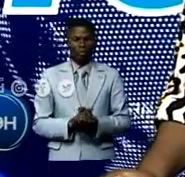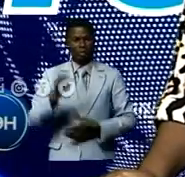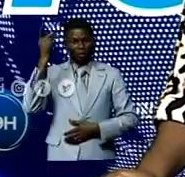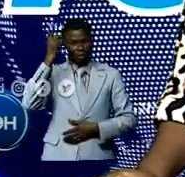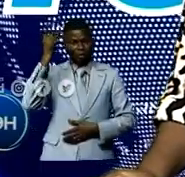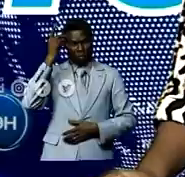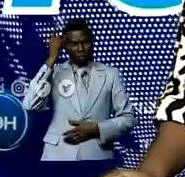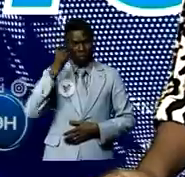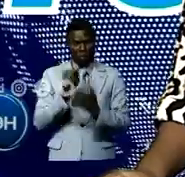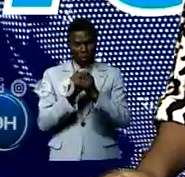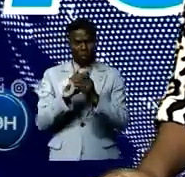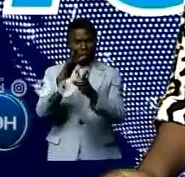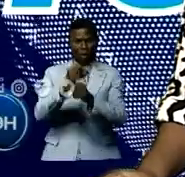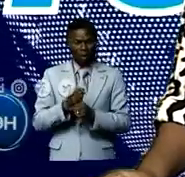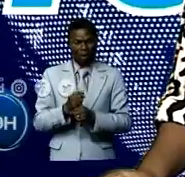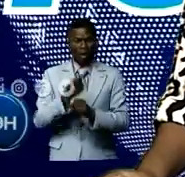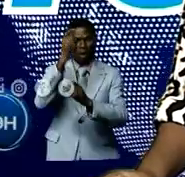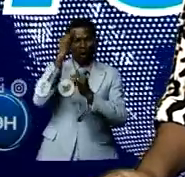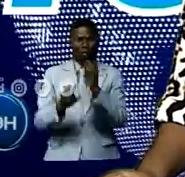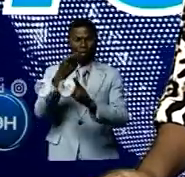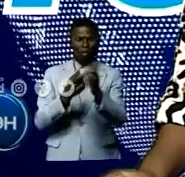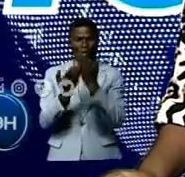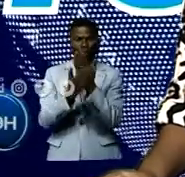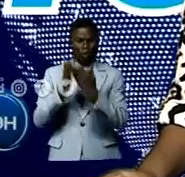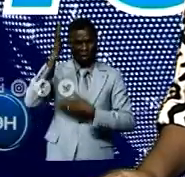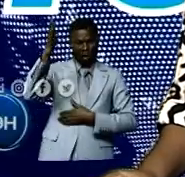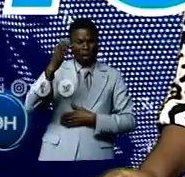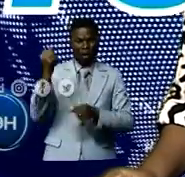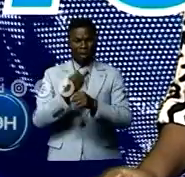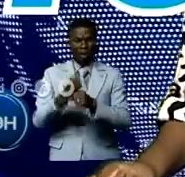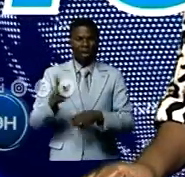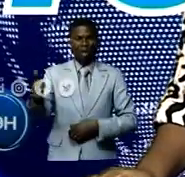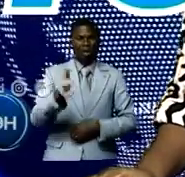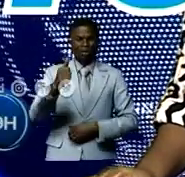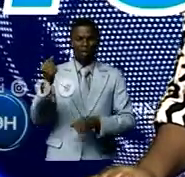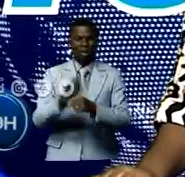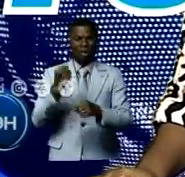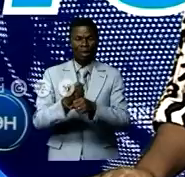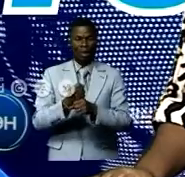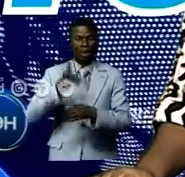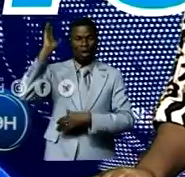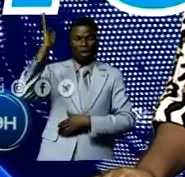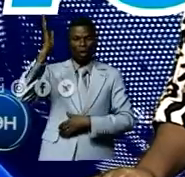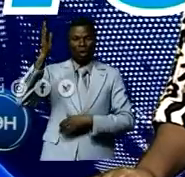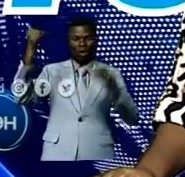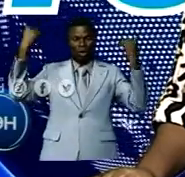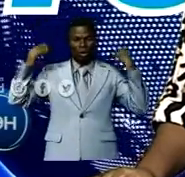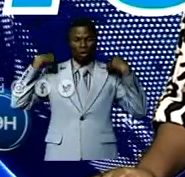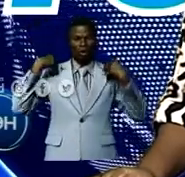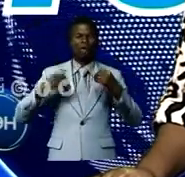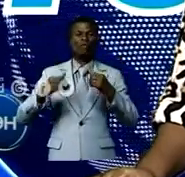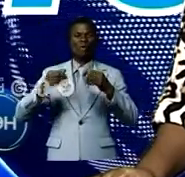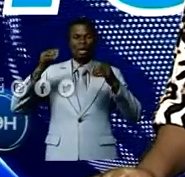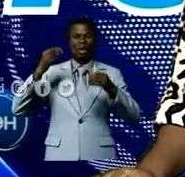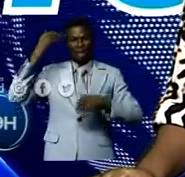Kinshasa va recevoir en fin juillet prochain les travaux de la 21e session ordinaire de la conférence des chefs d'État et de